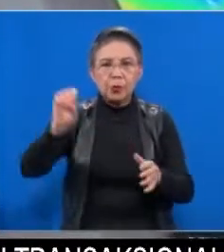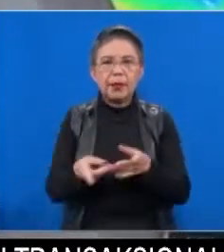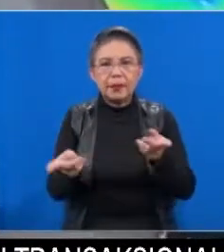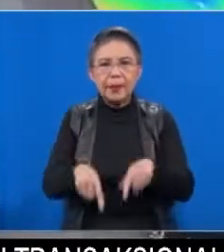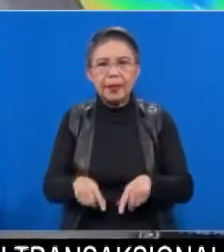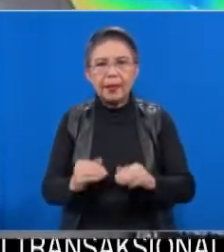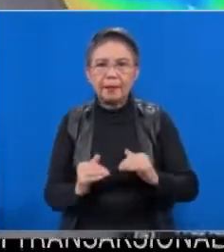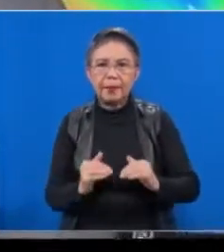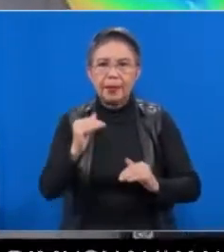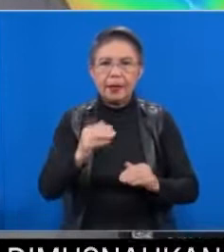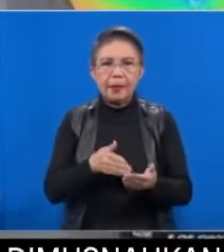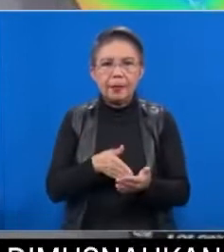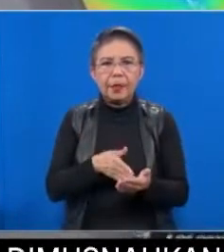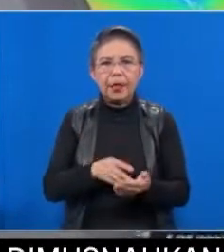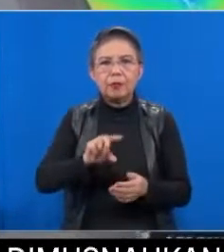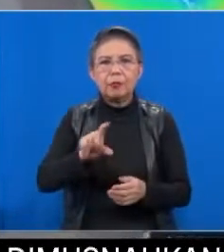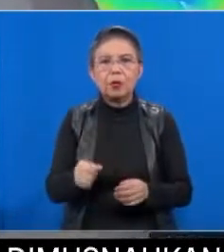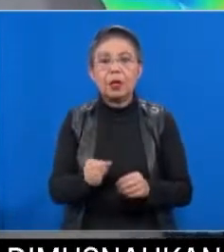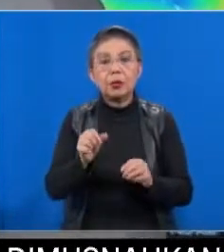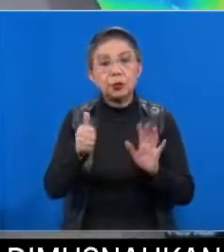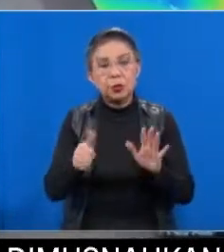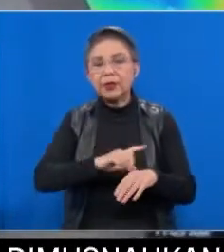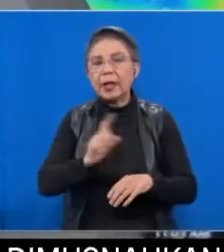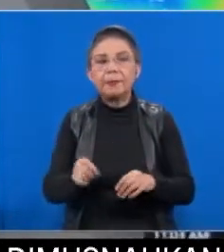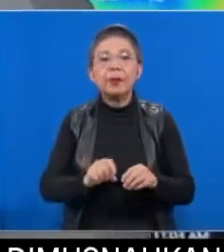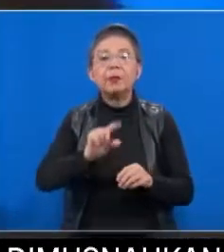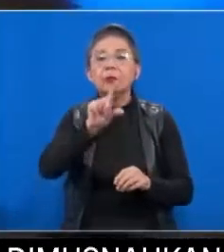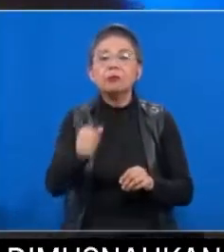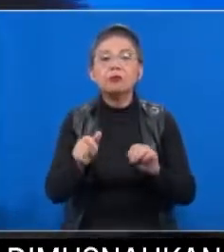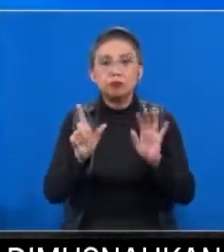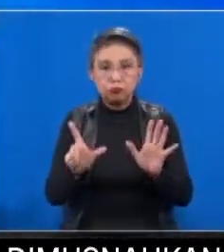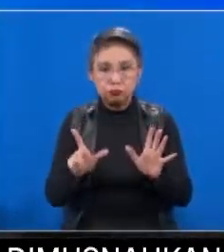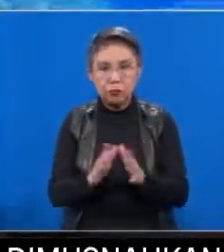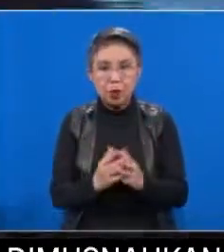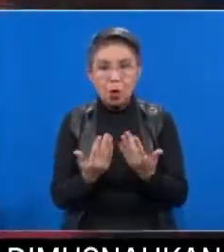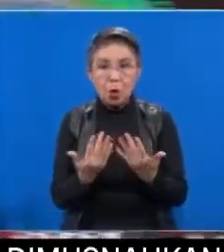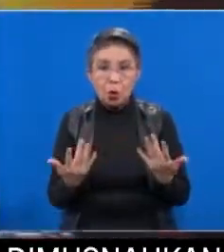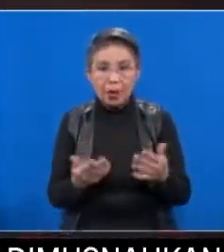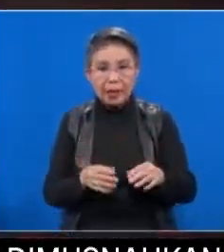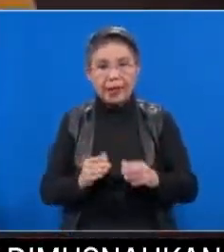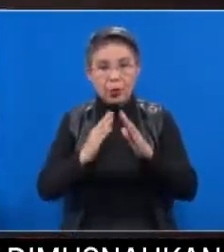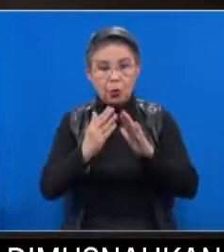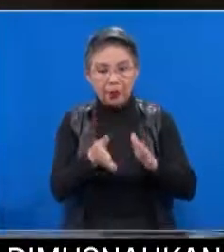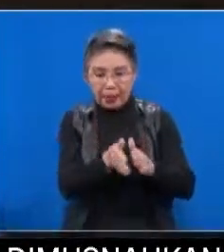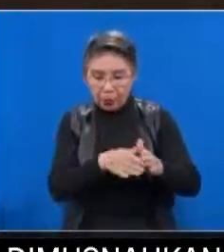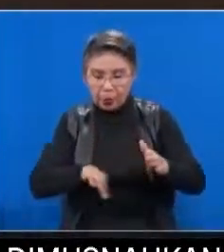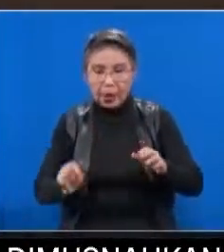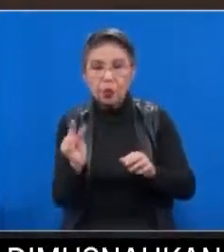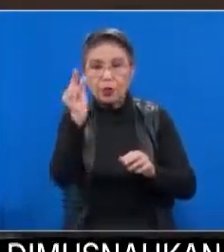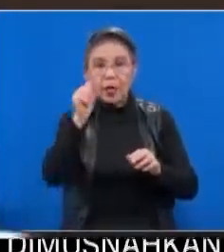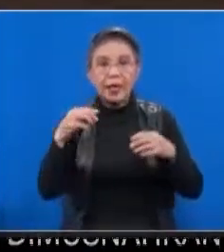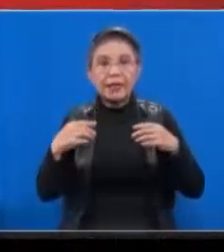mengalami peningkatan pada pertengahan Juni hingga Juli mendatang. Masyarakat yang tinggal di pesisir pantai mulai dari pantai utara